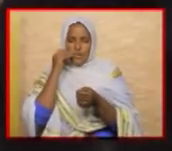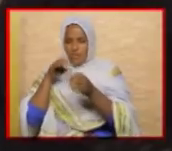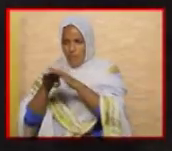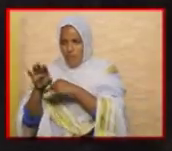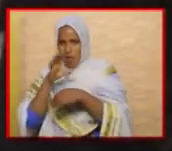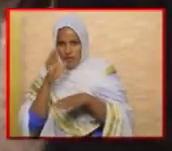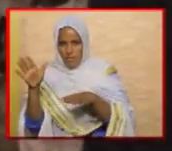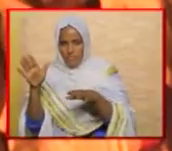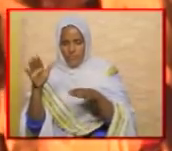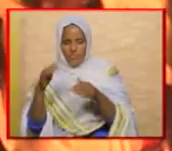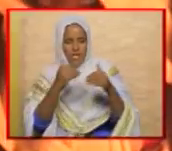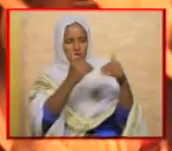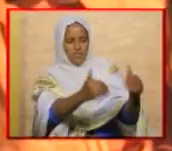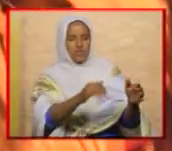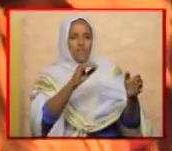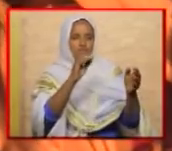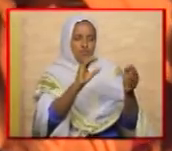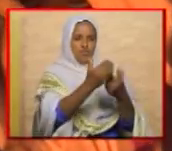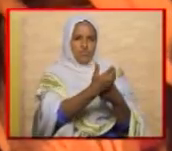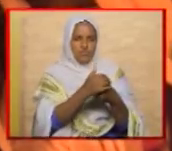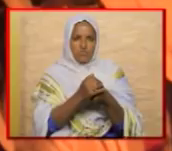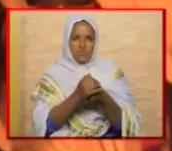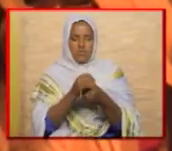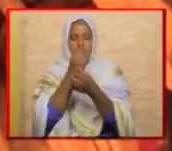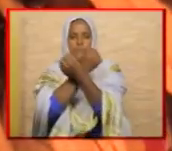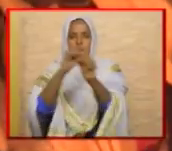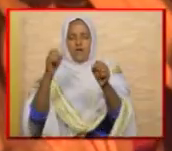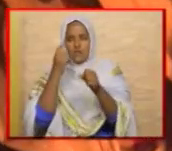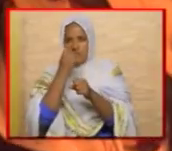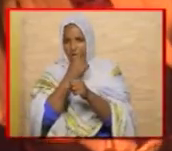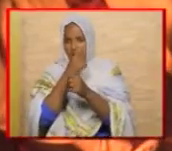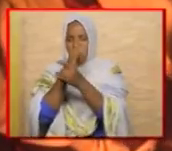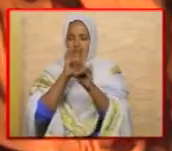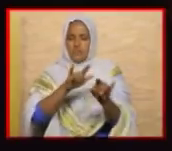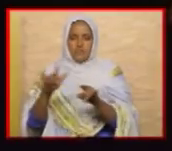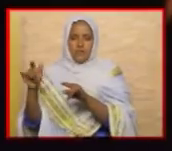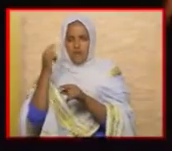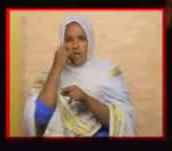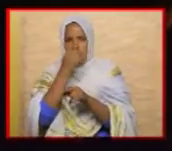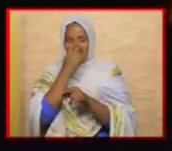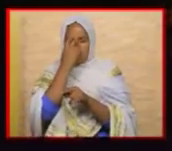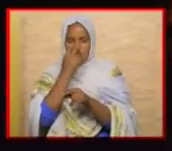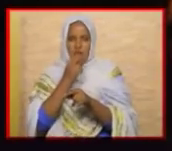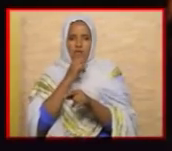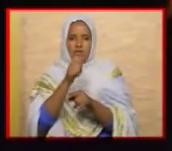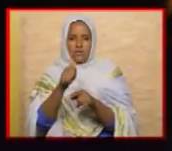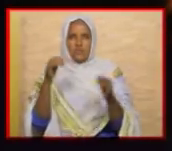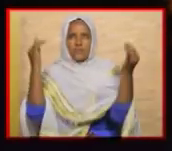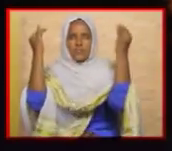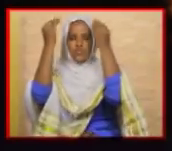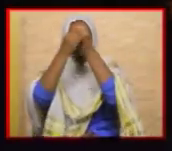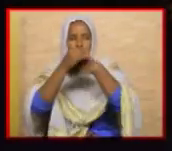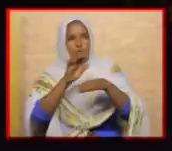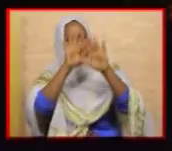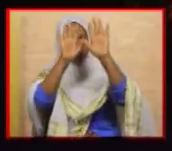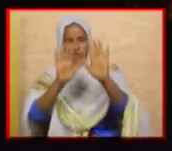ከቤቴም አልገባ ከደጃፌ ልሁን ማዳንህን አይ ዘንድ አይኔን እንዳልከድን